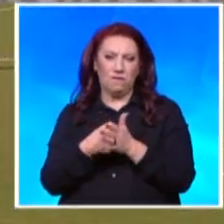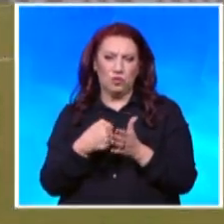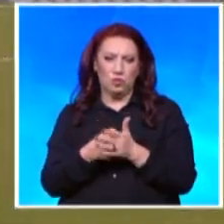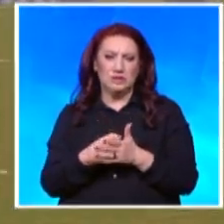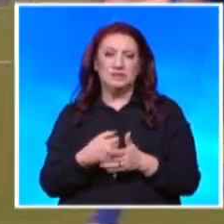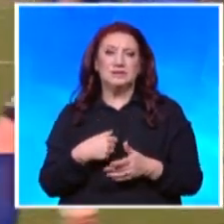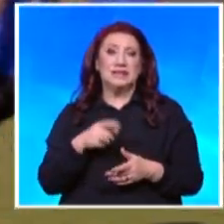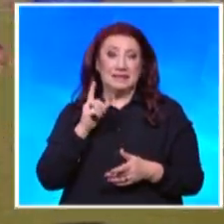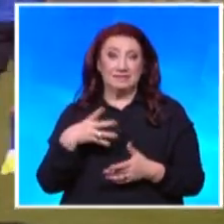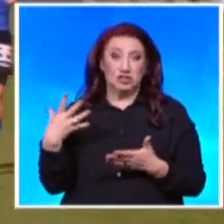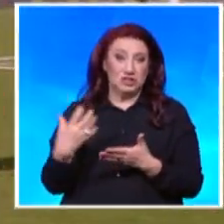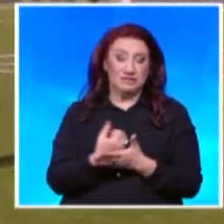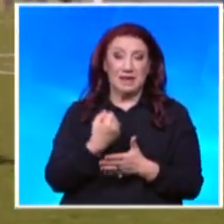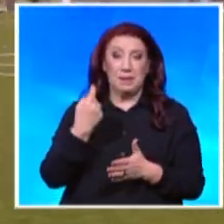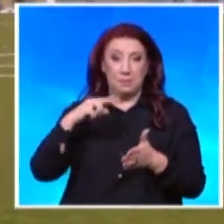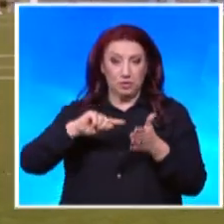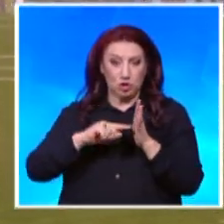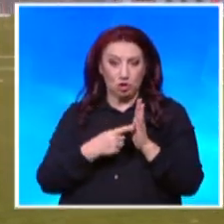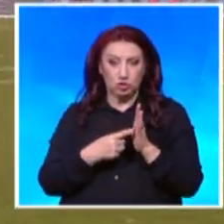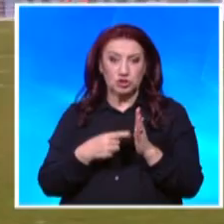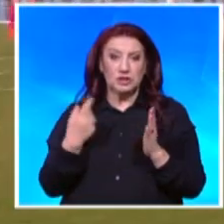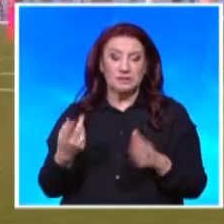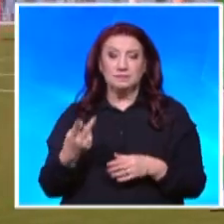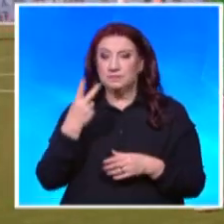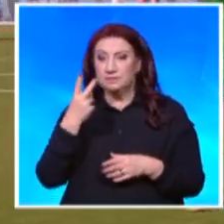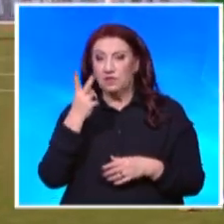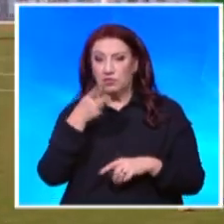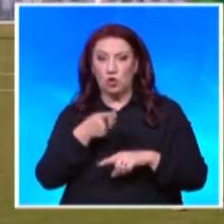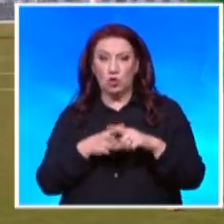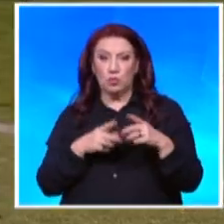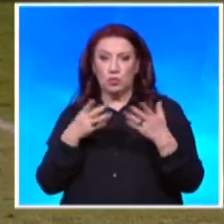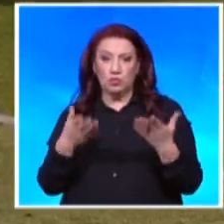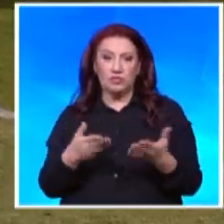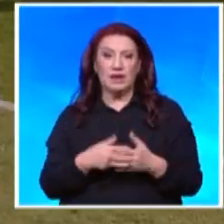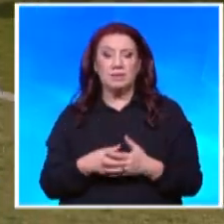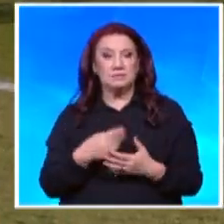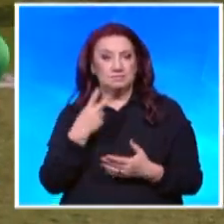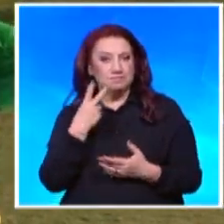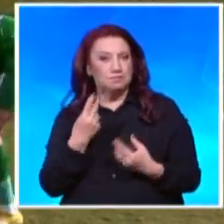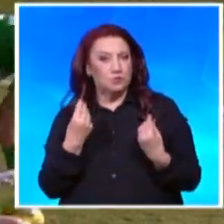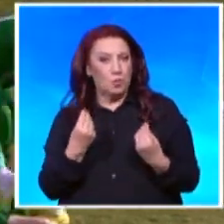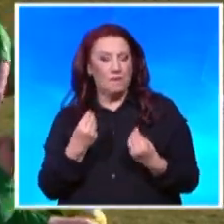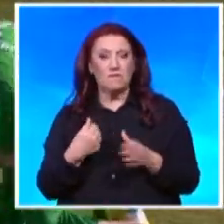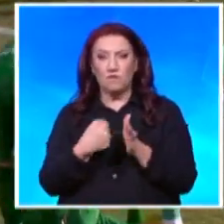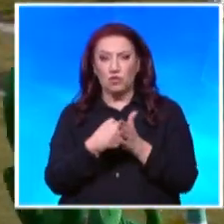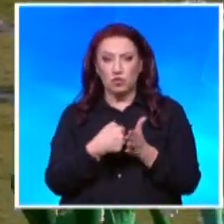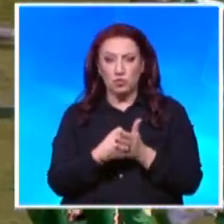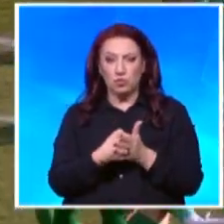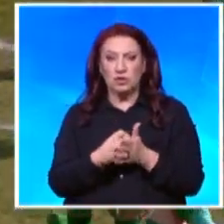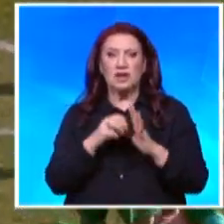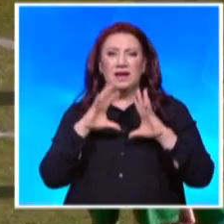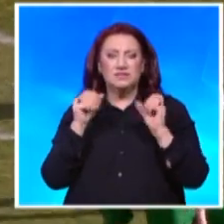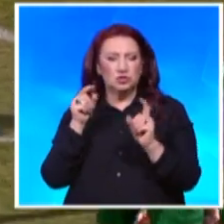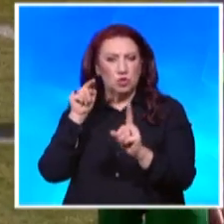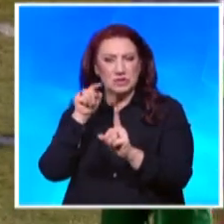тръгнем с точка, но видяхте четвъртото по време. Олицетворение на посетителите на български футбол в последните години. Всичко за едната цел, да я